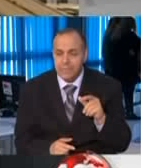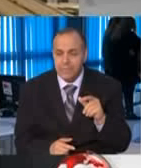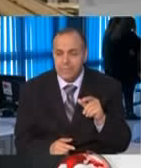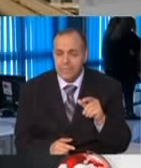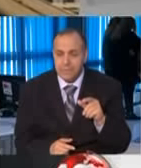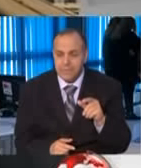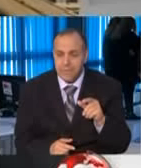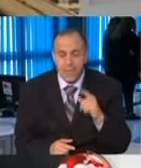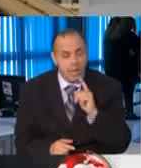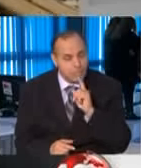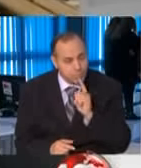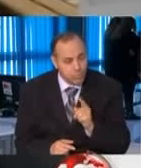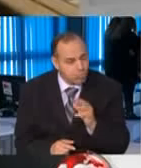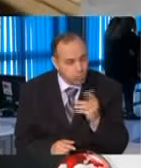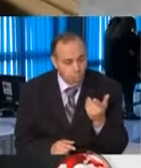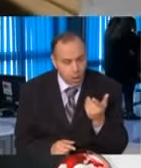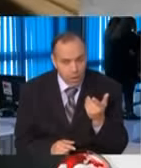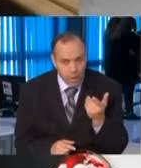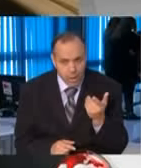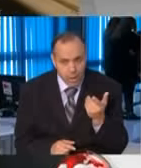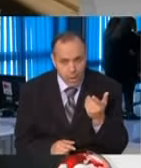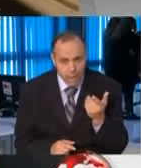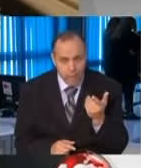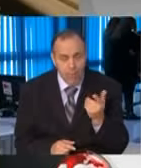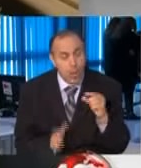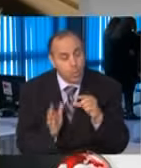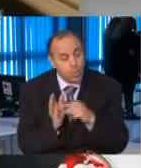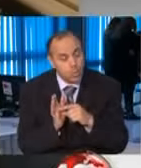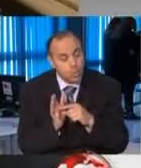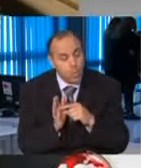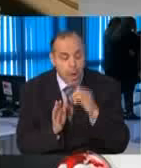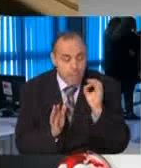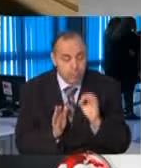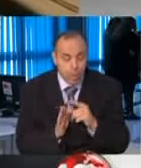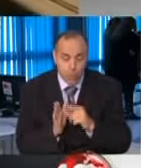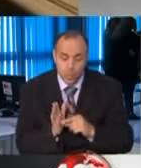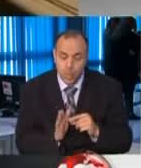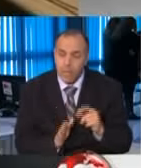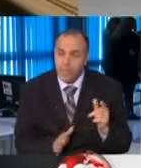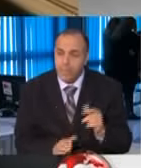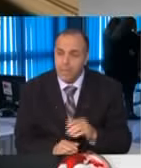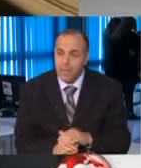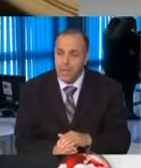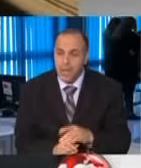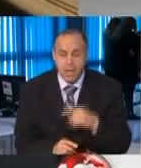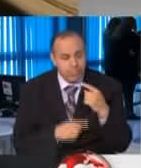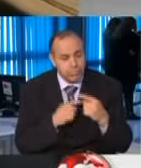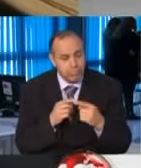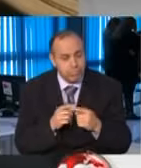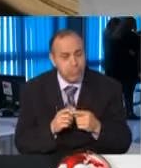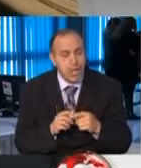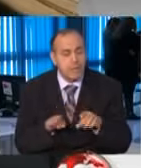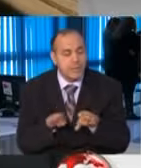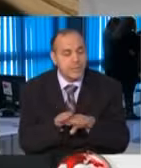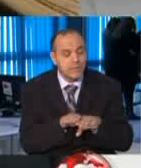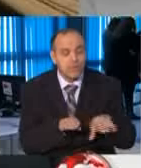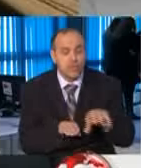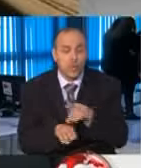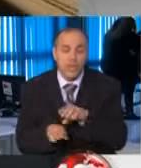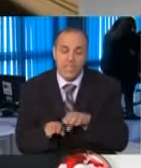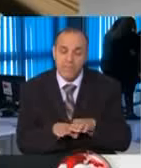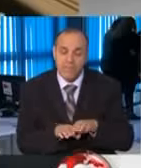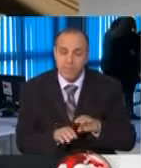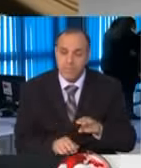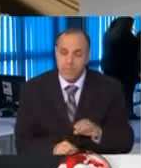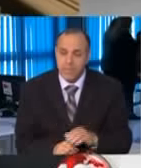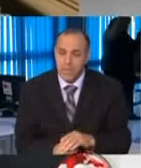هذه تنفيذا لمعناها ما جاء به الدستور وخاصه الفصل 12 اللي يتحدث على التمييز الايجابي للجهات، وسيدي بوزيد